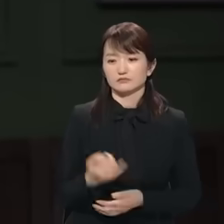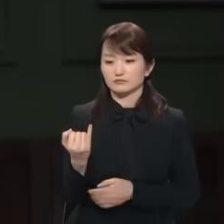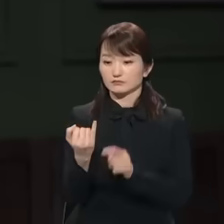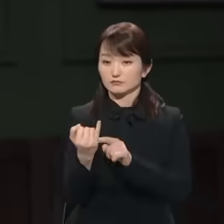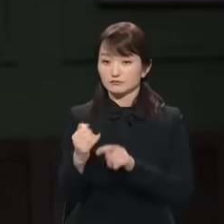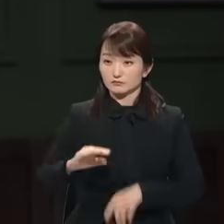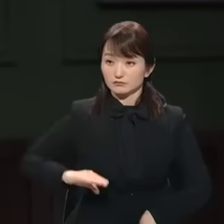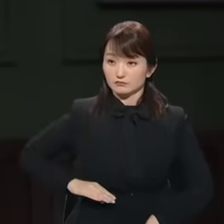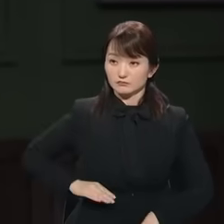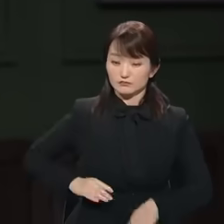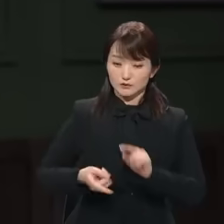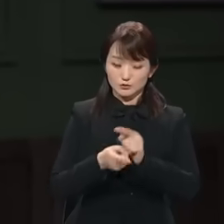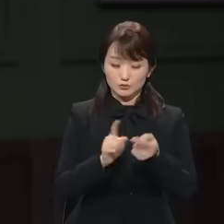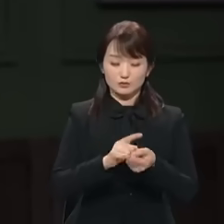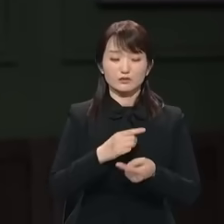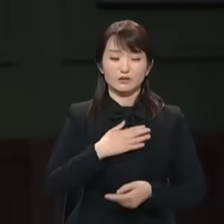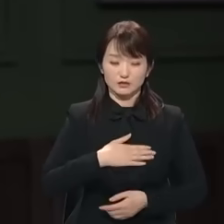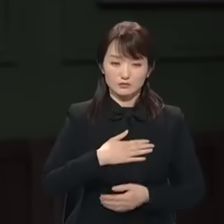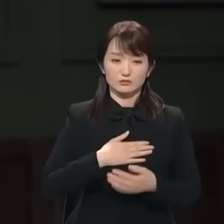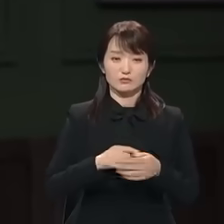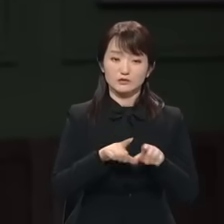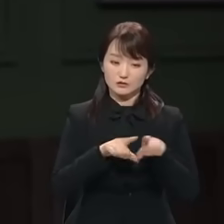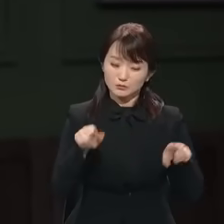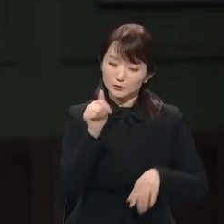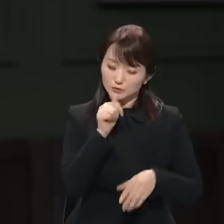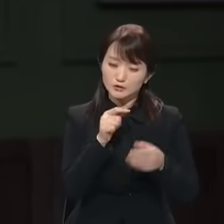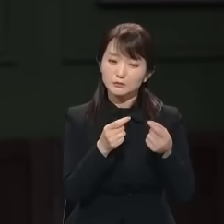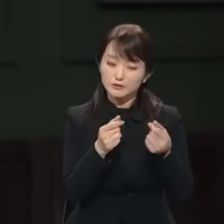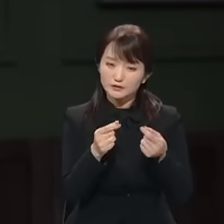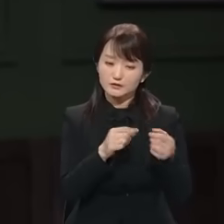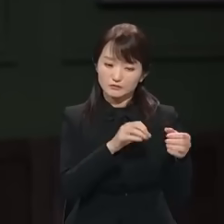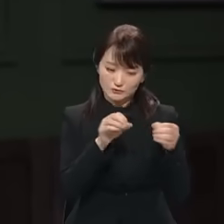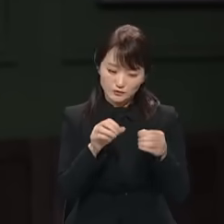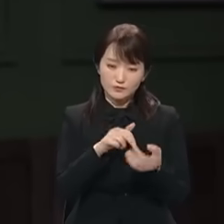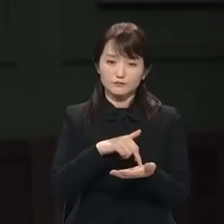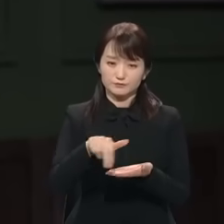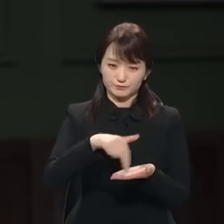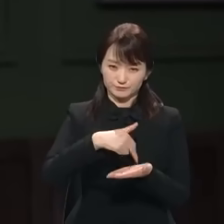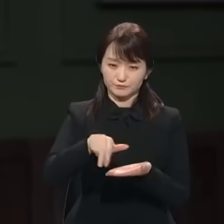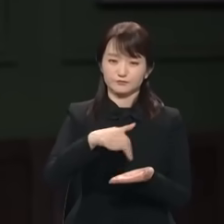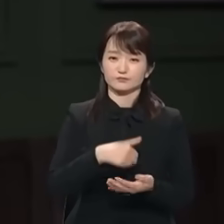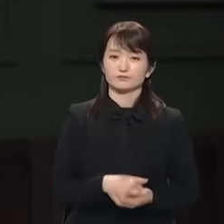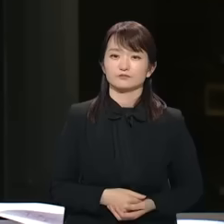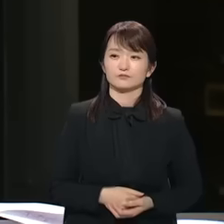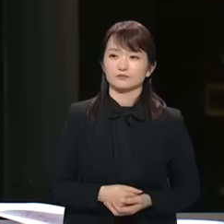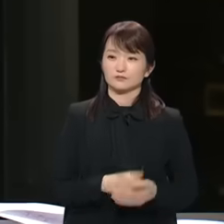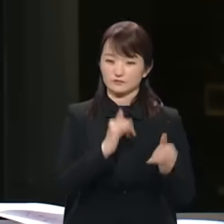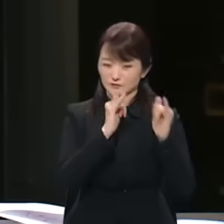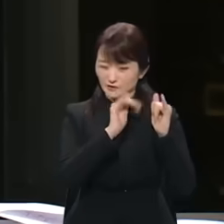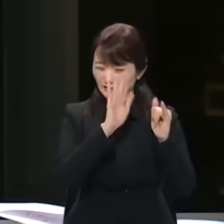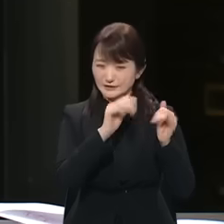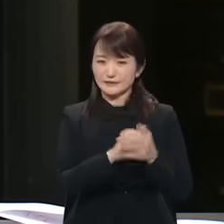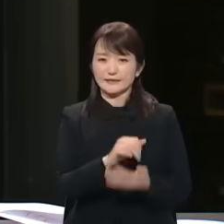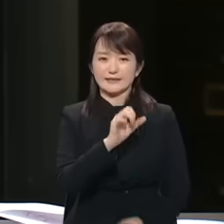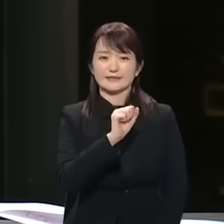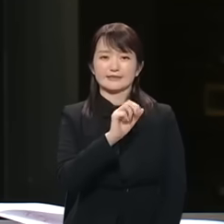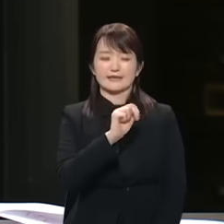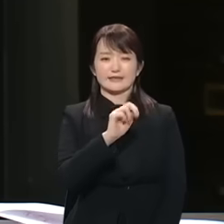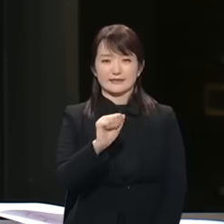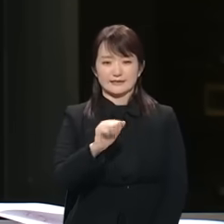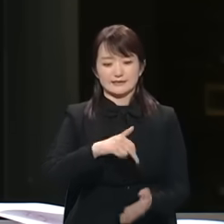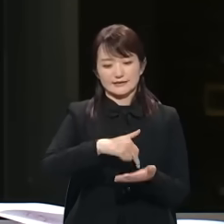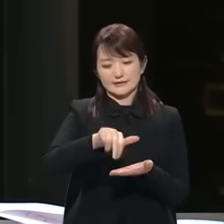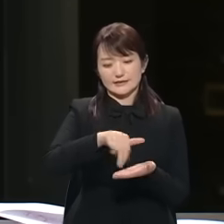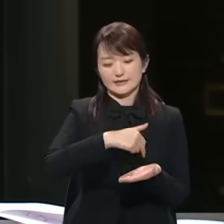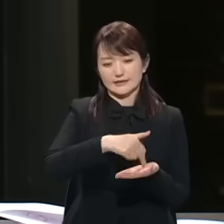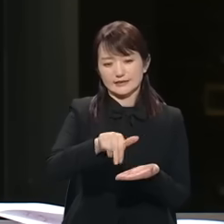모델이랑 통성명하고 뭐 일반적인 소개팅이 비슷하게 계속 대화를 주고받았다고 합니다 자 통화는 아니고 SNS 그만 지금